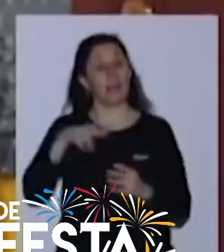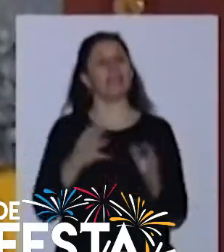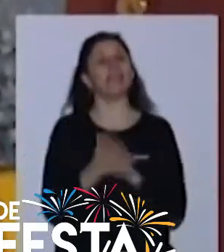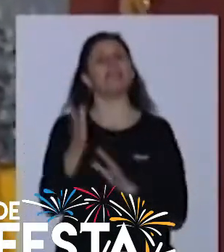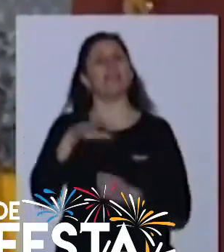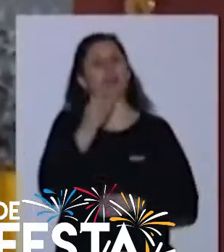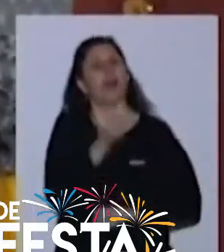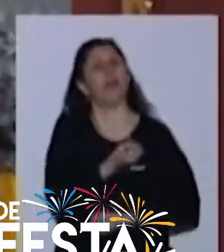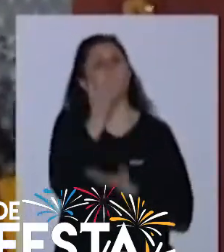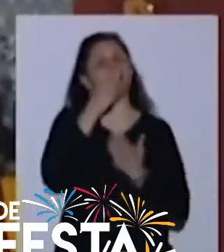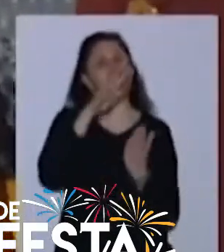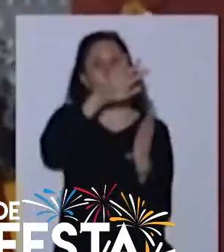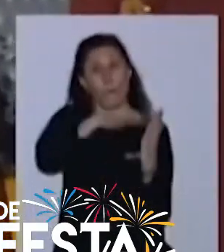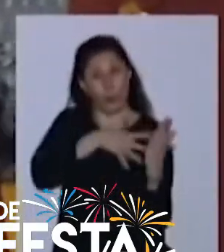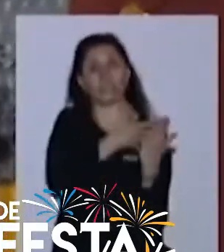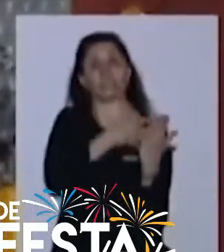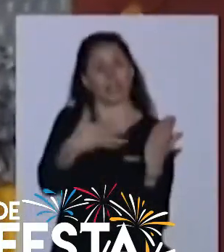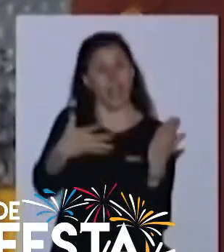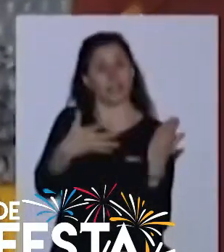són declamació,